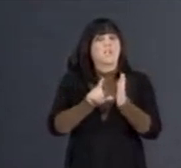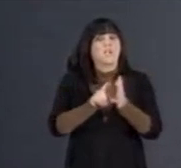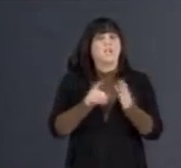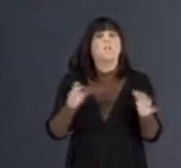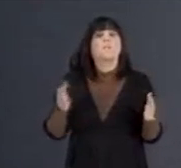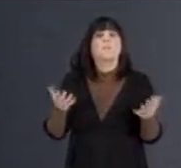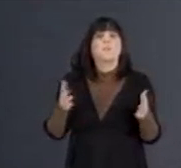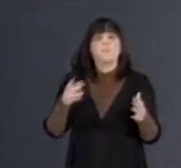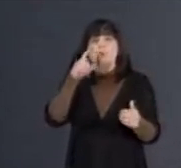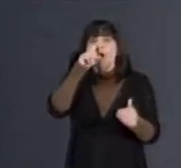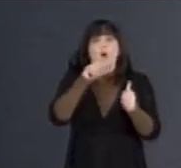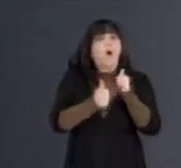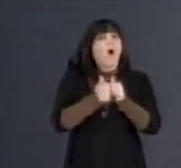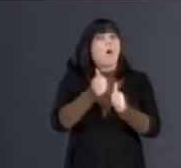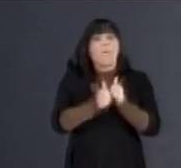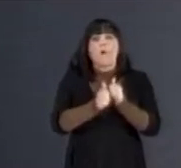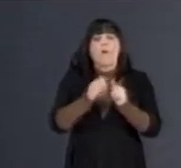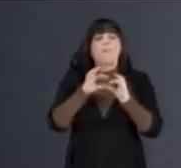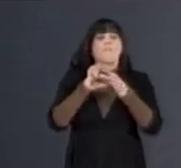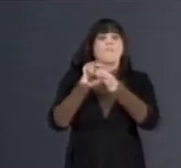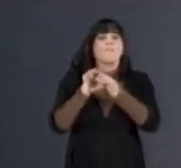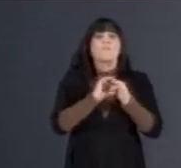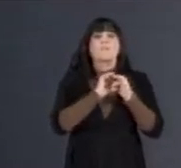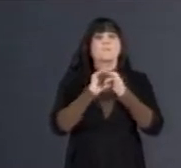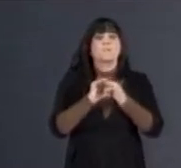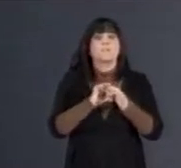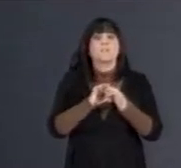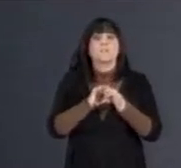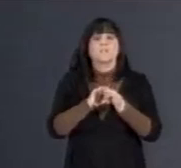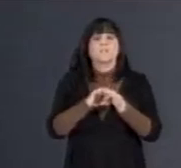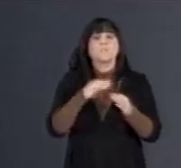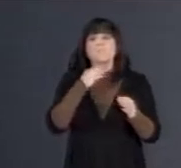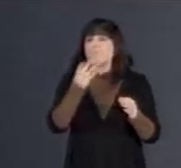-eceċ